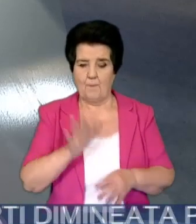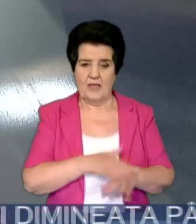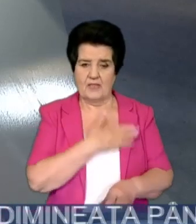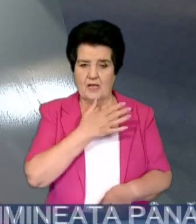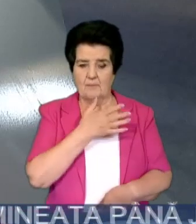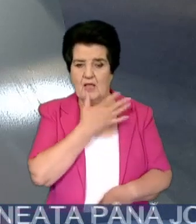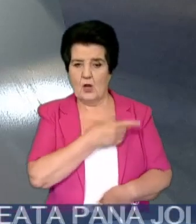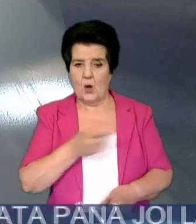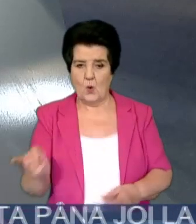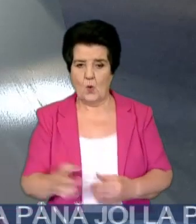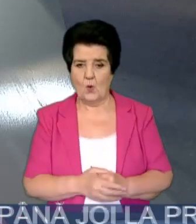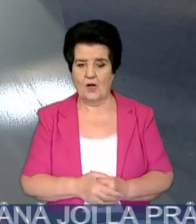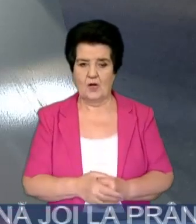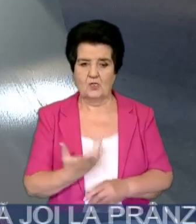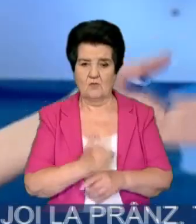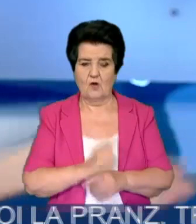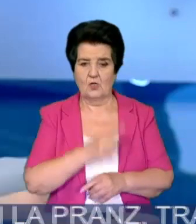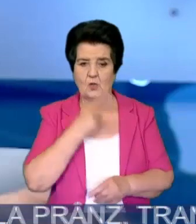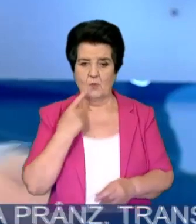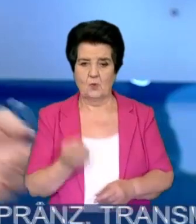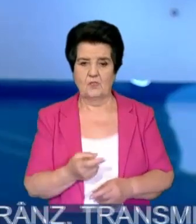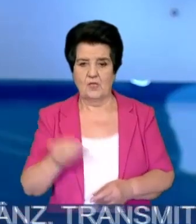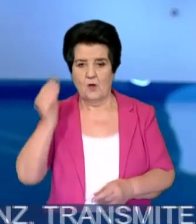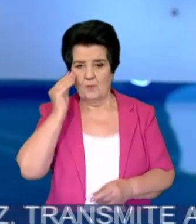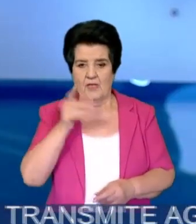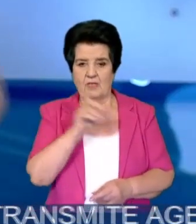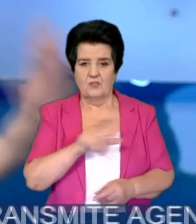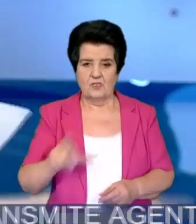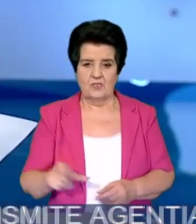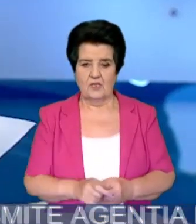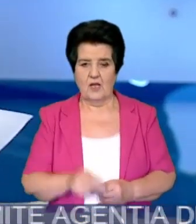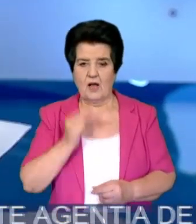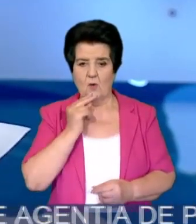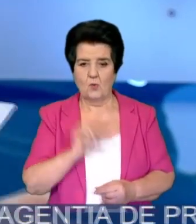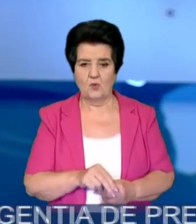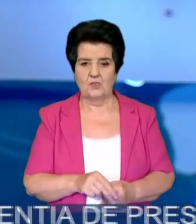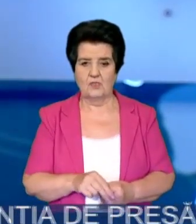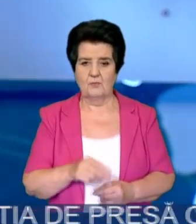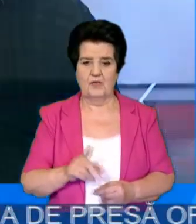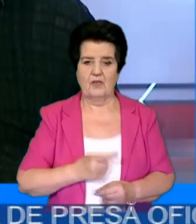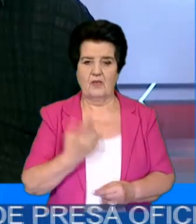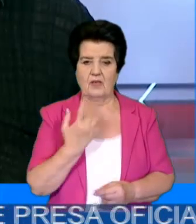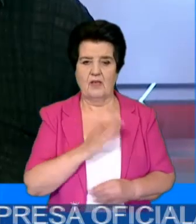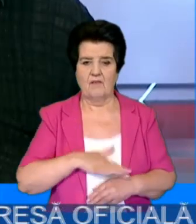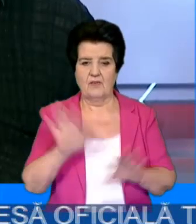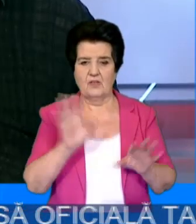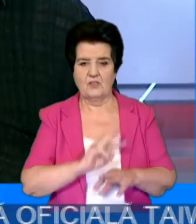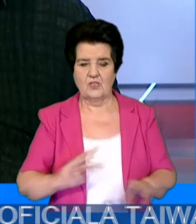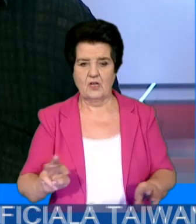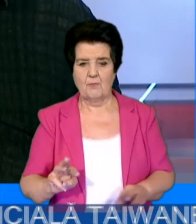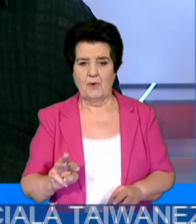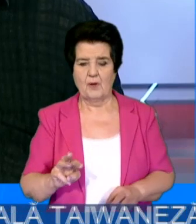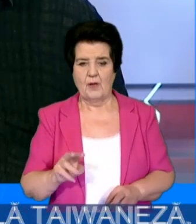da, și foarte mulți lideri de opinie, cetățeni, îl acuză pe vicepremierul Spânu, acuză